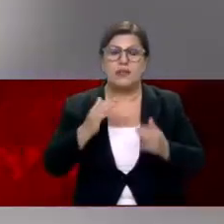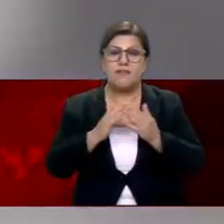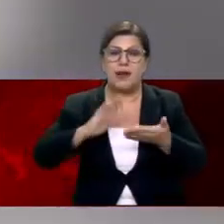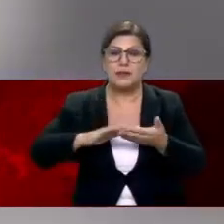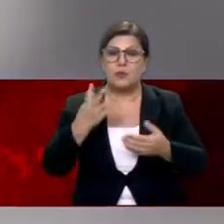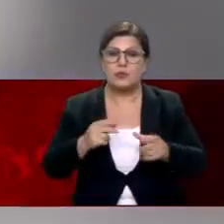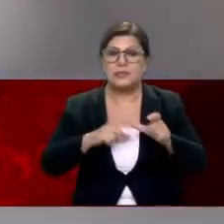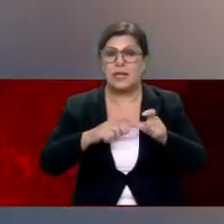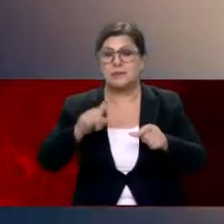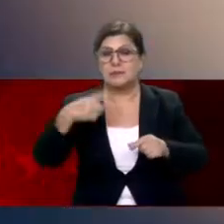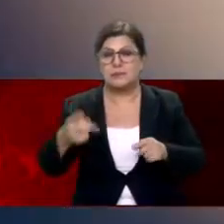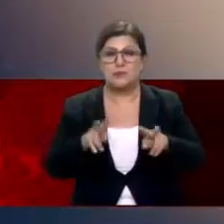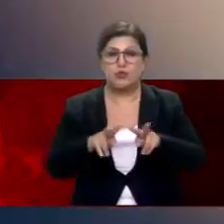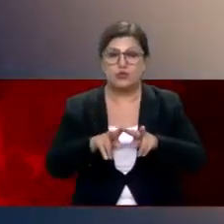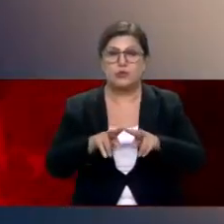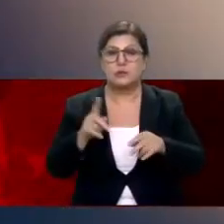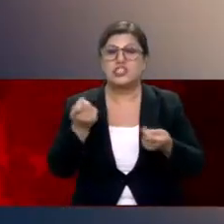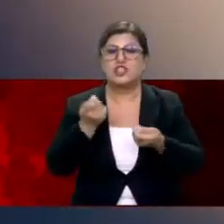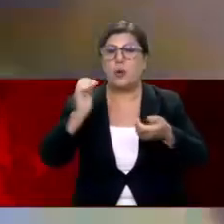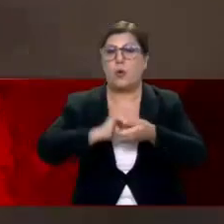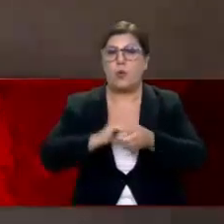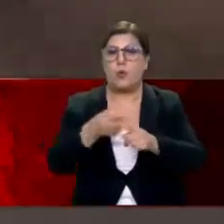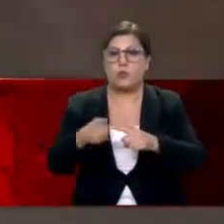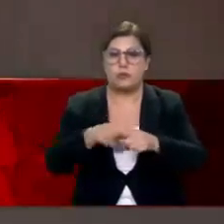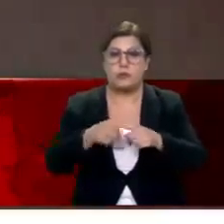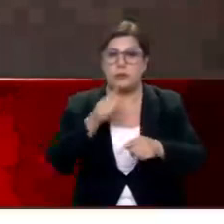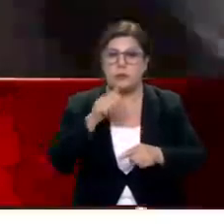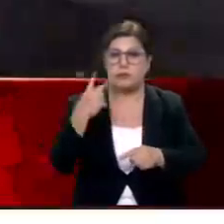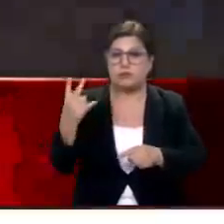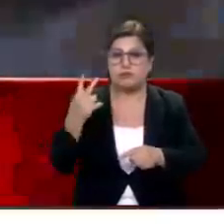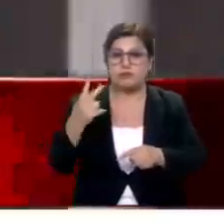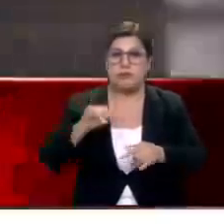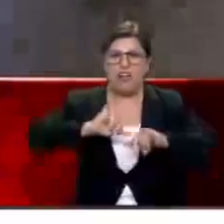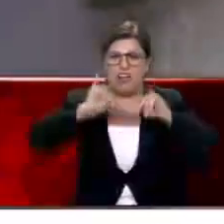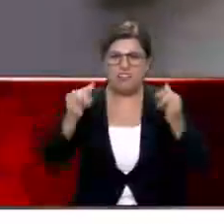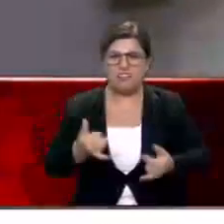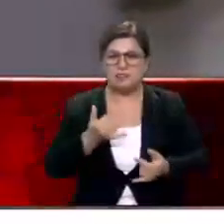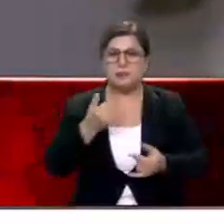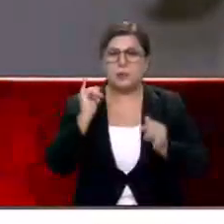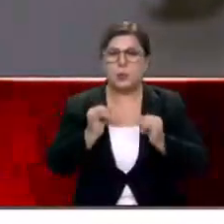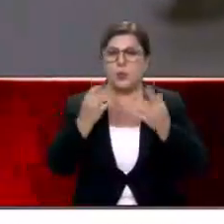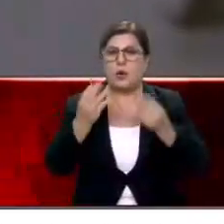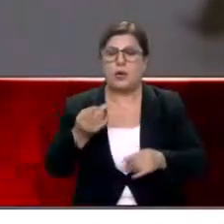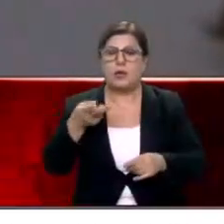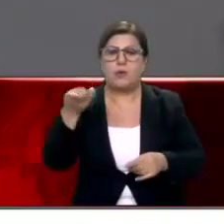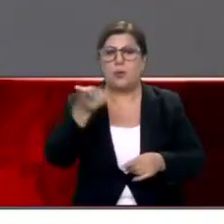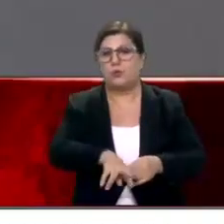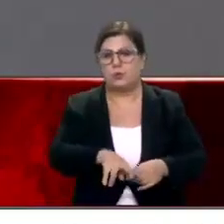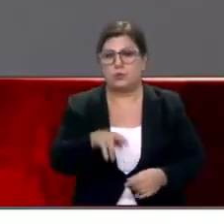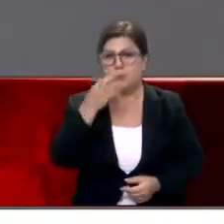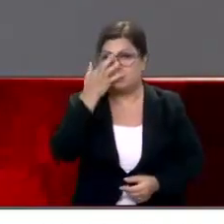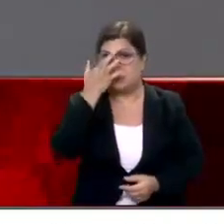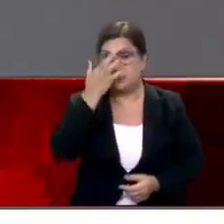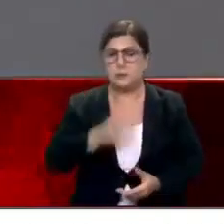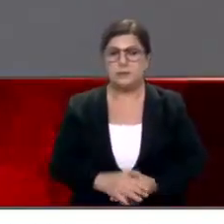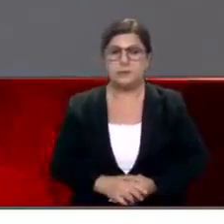arkadaşı olan Serdar Ergun ve Murat Kutlu iş ortakları Ahmet Burak Demir tarafından vahşice öldürüldü kimseye